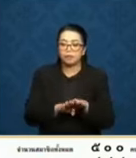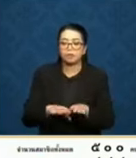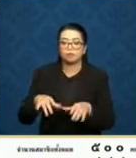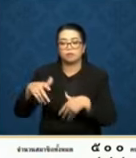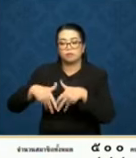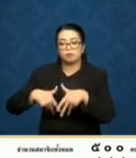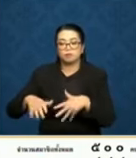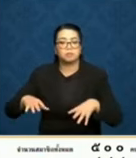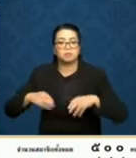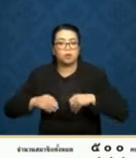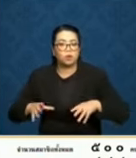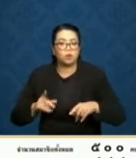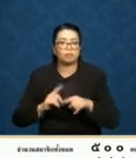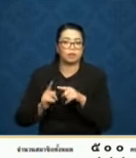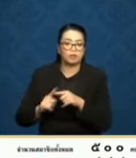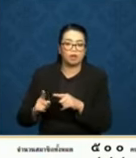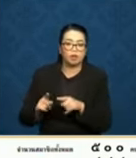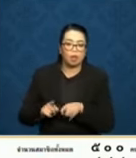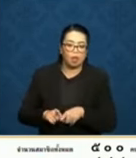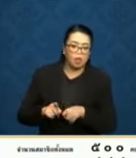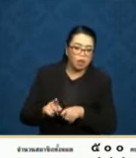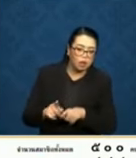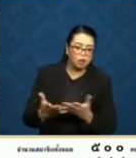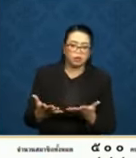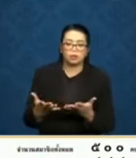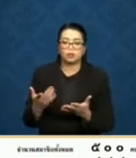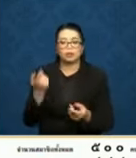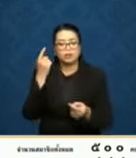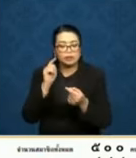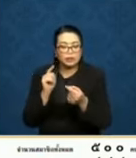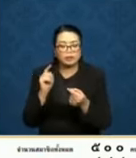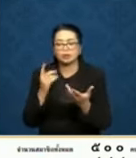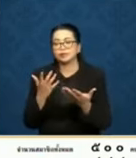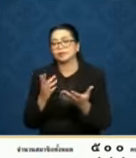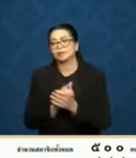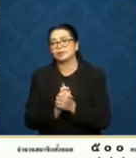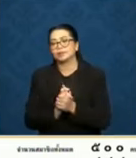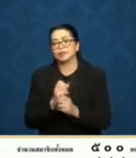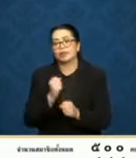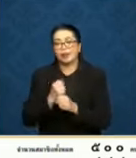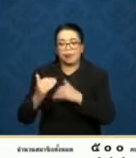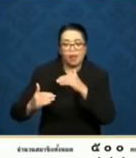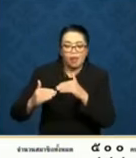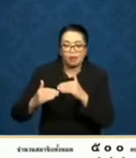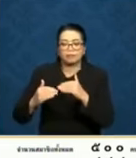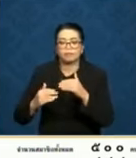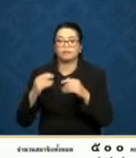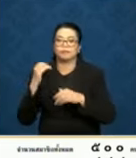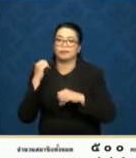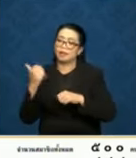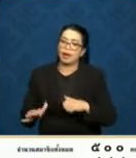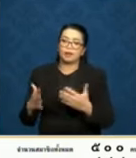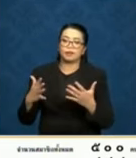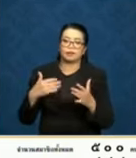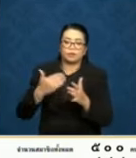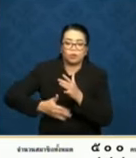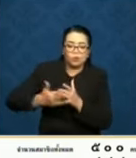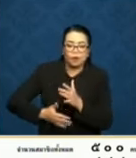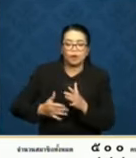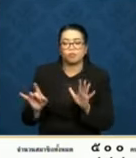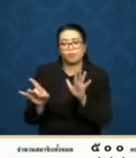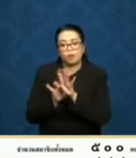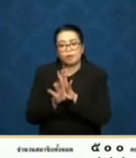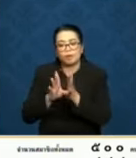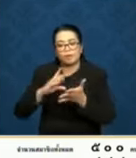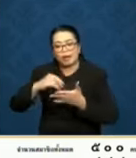กลบตัวมกไม่ได้จะเดินต่อไป มันก็ไปไม่ถึงครับด้วยสภาพแบนี้ เราจะคาดหวงคณภาพของการศึ